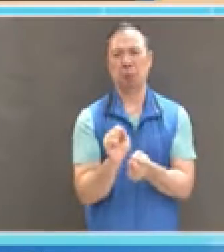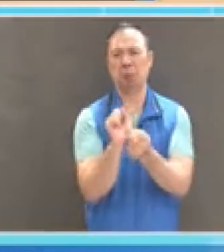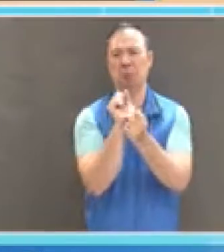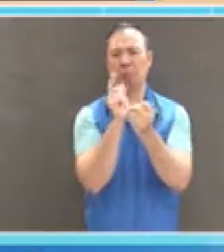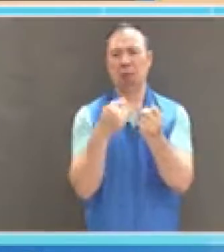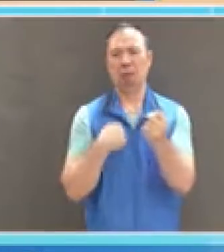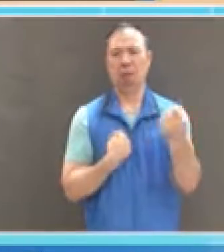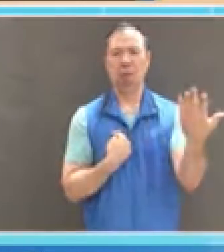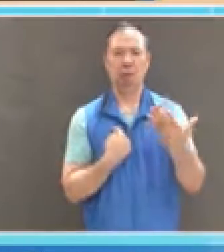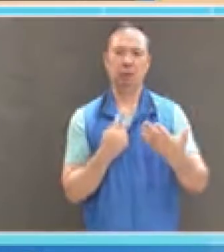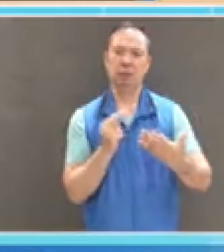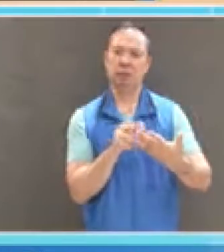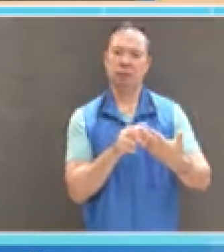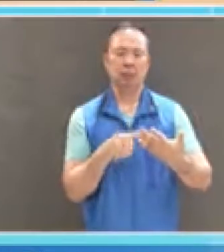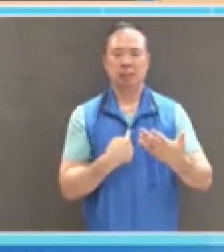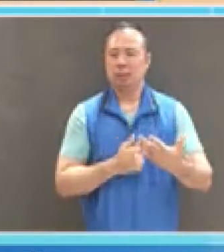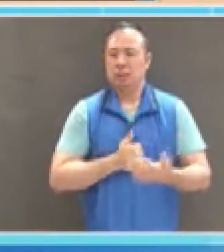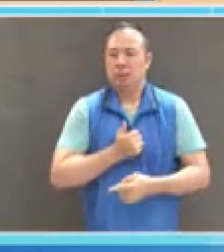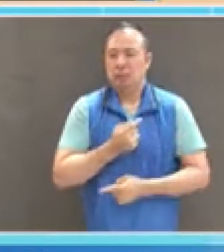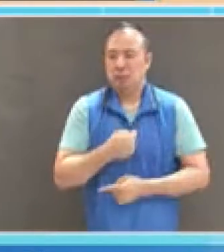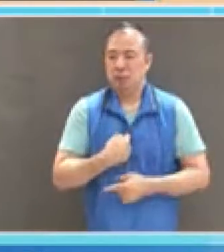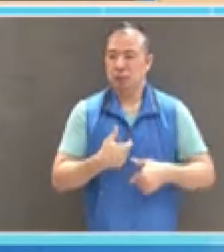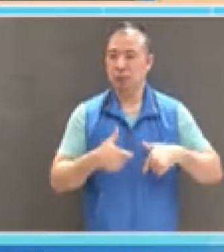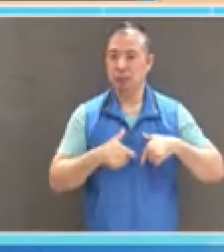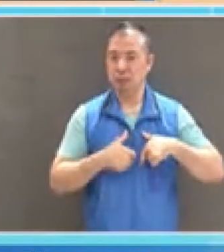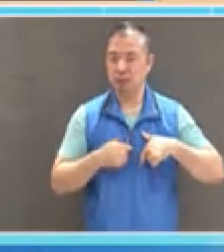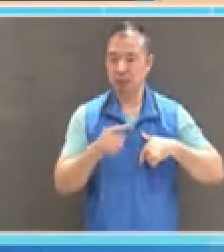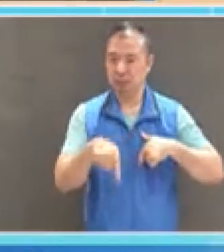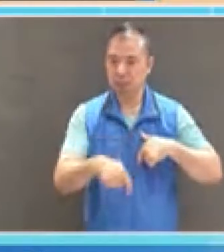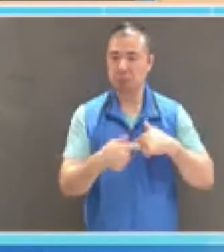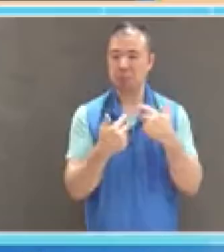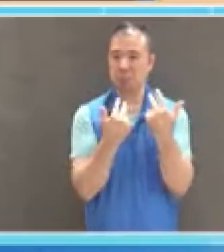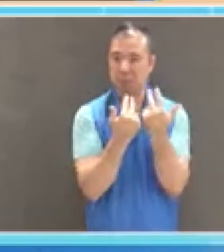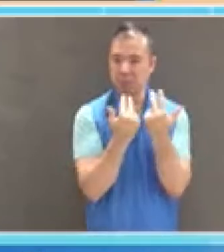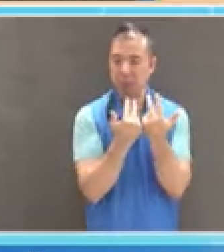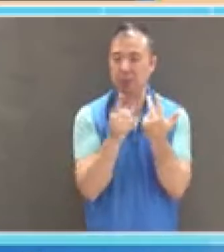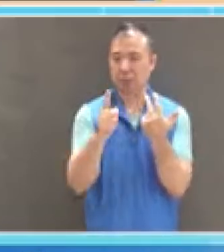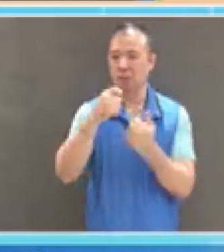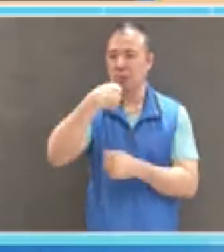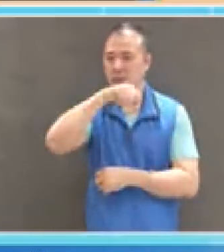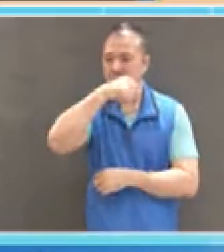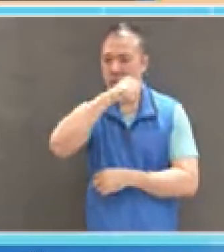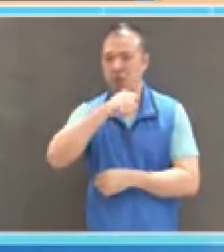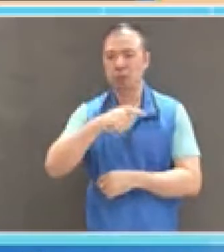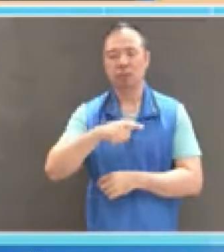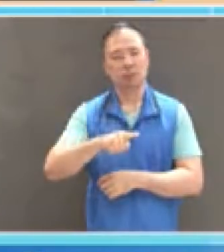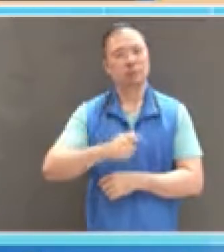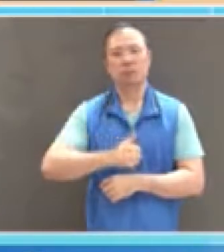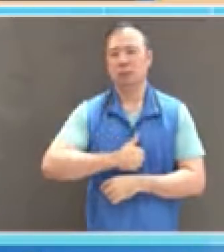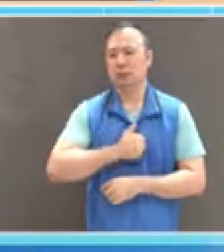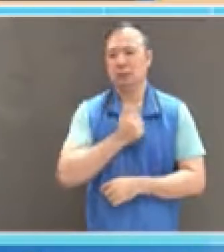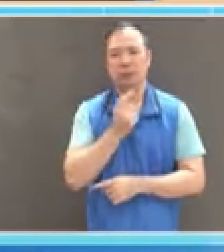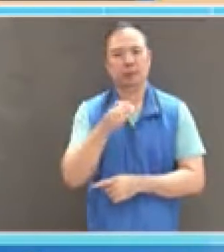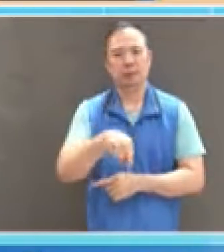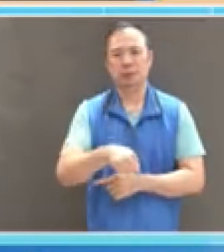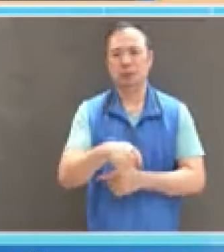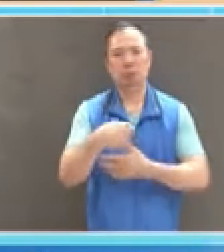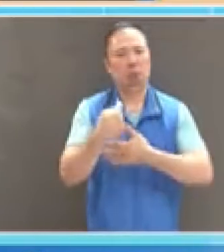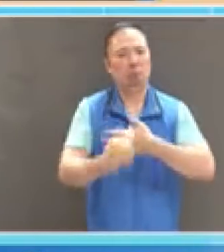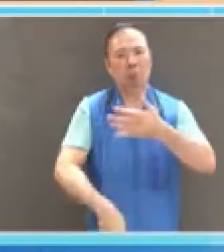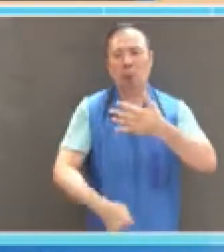这是在对我们国家来说，对我新北市市民来说，已经造成很大的严重伤害。